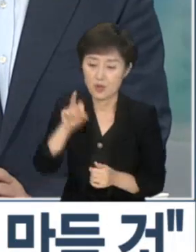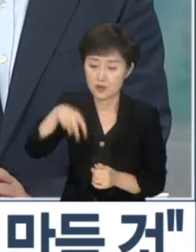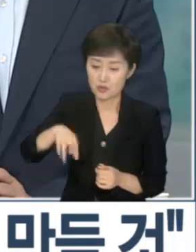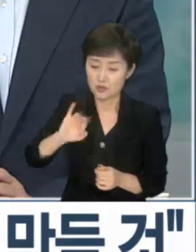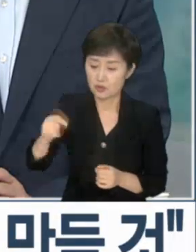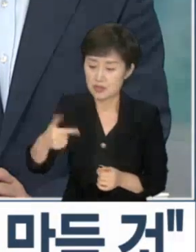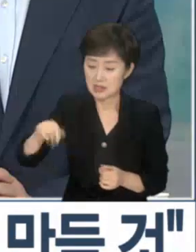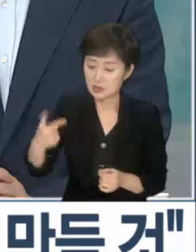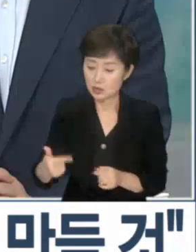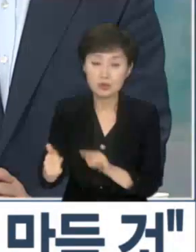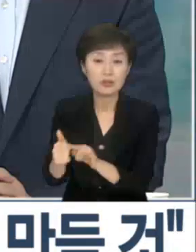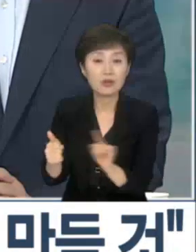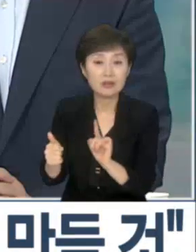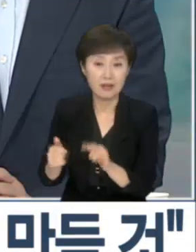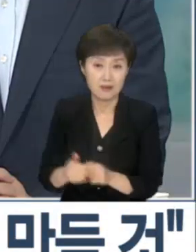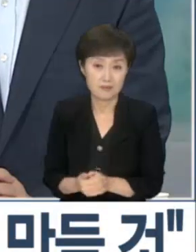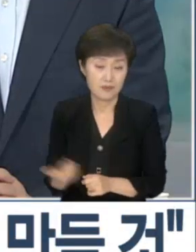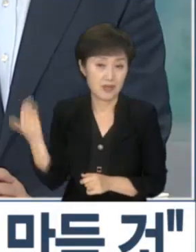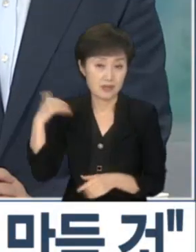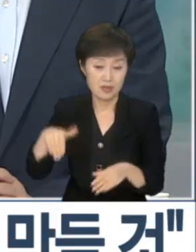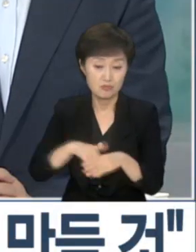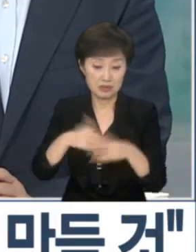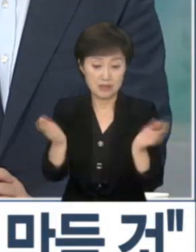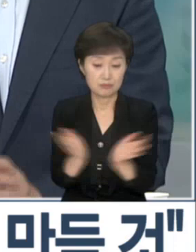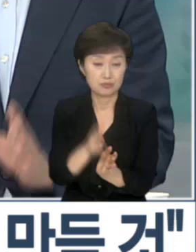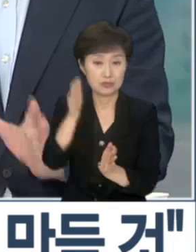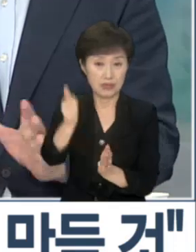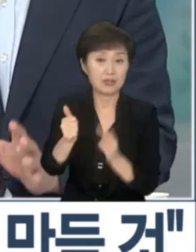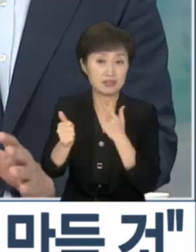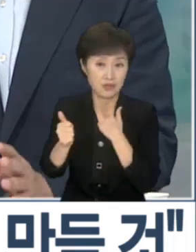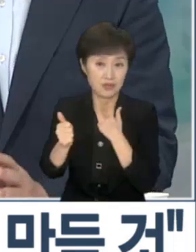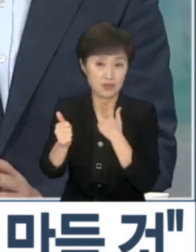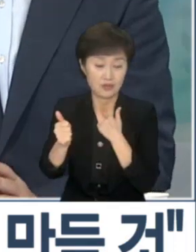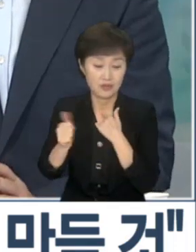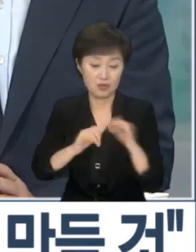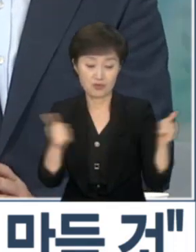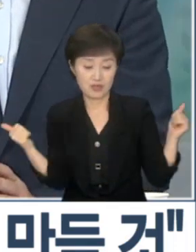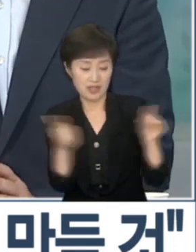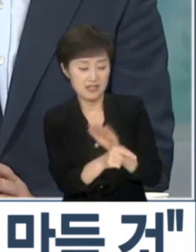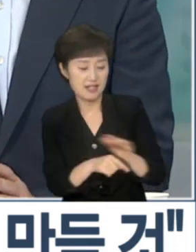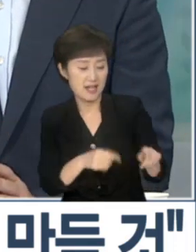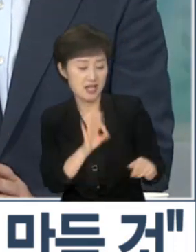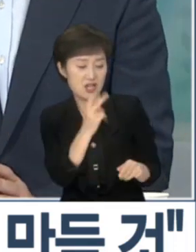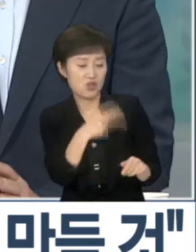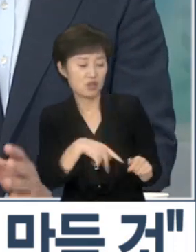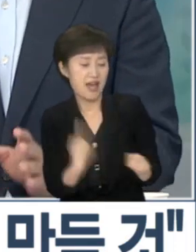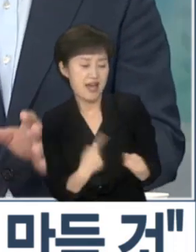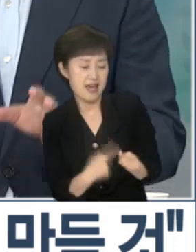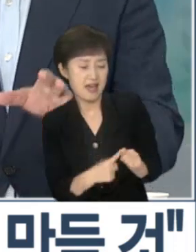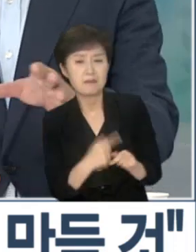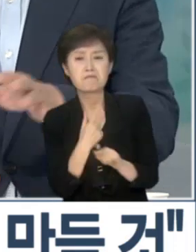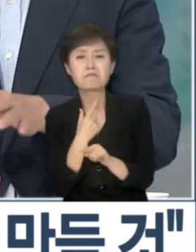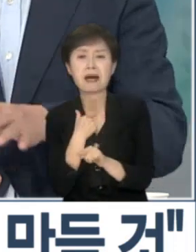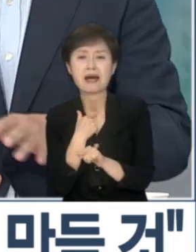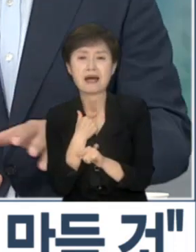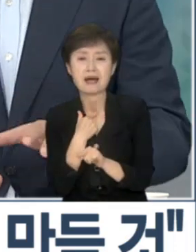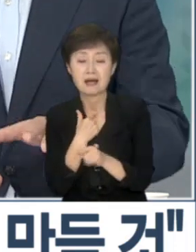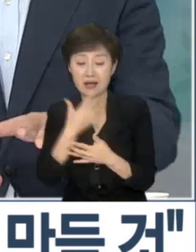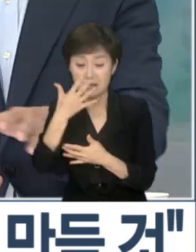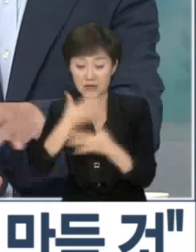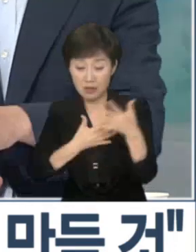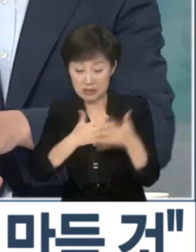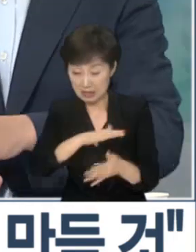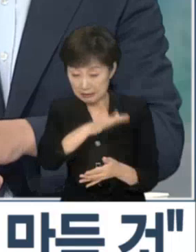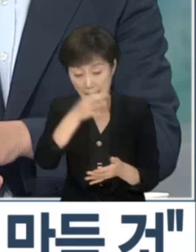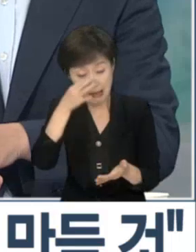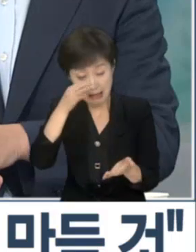지명자 같은 경우는 과거 자연관 시절에 그 국회에서 쌍욕을 하는 그런 그 영상에